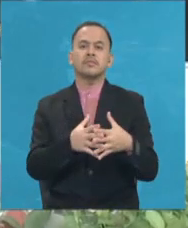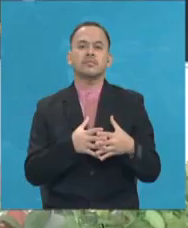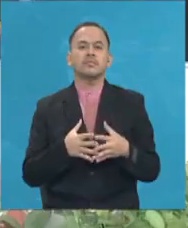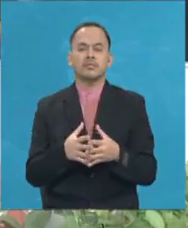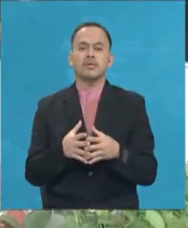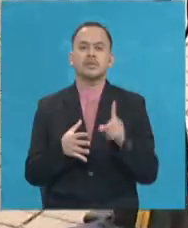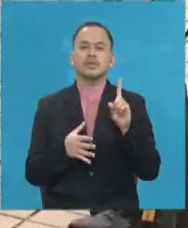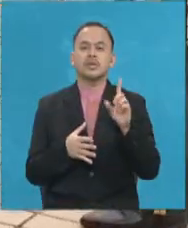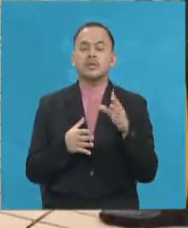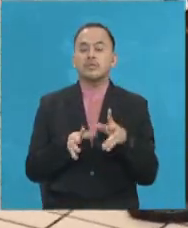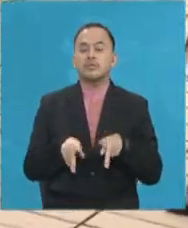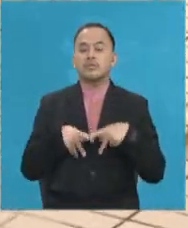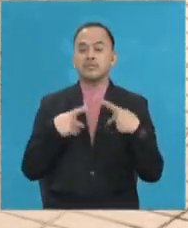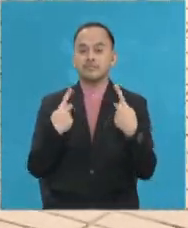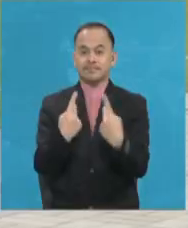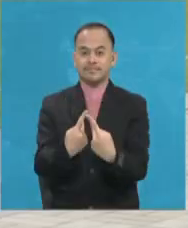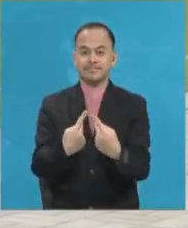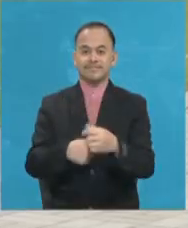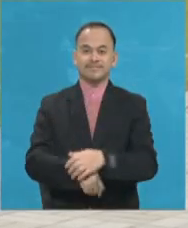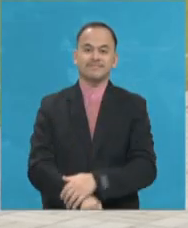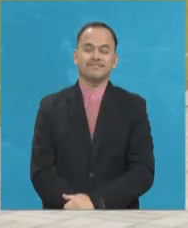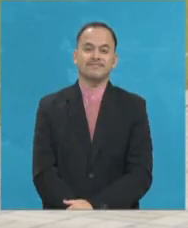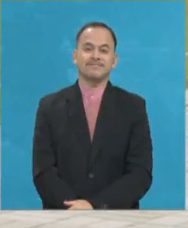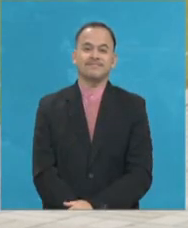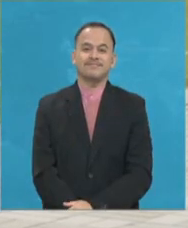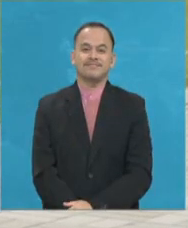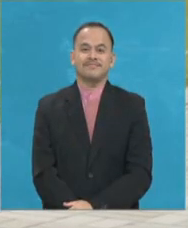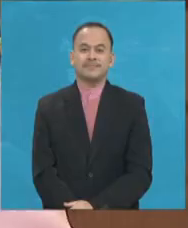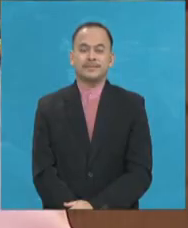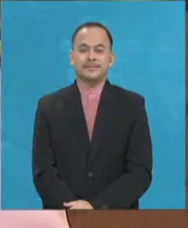dalam satu pasukan elit hai hai